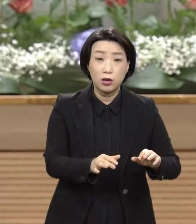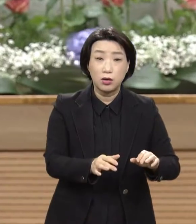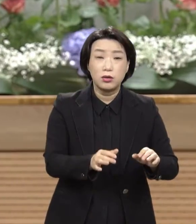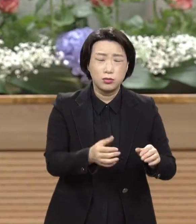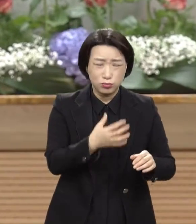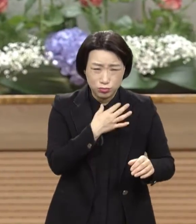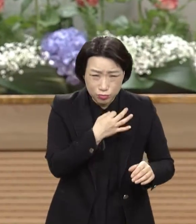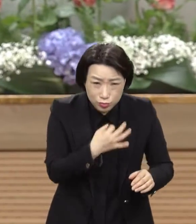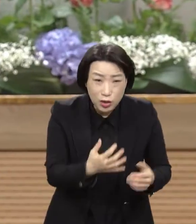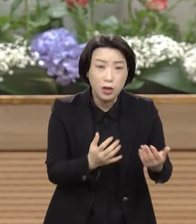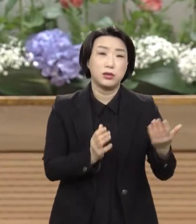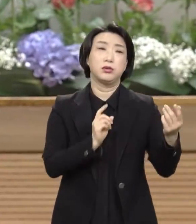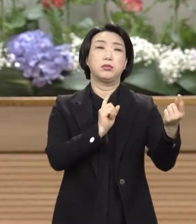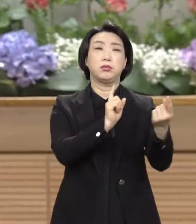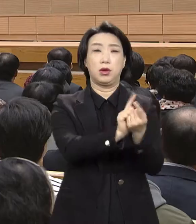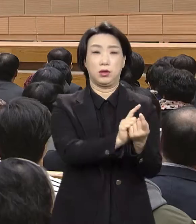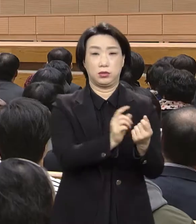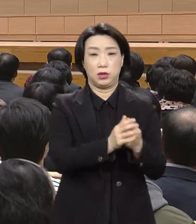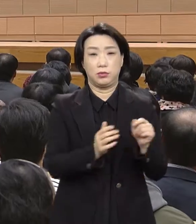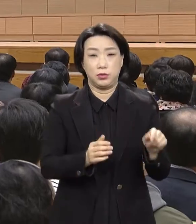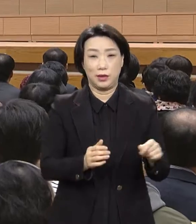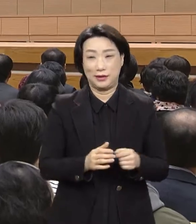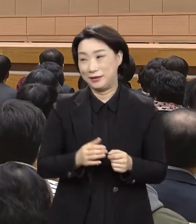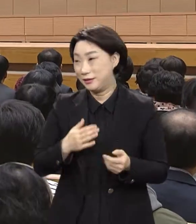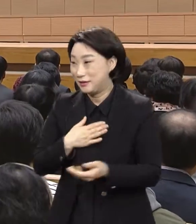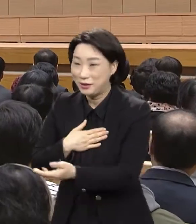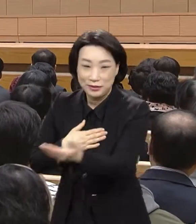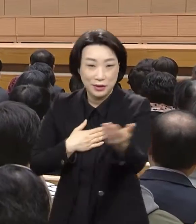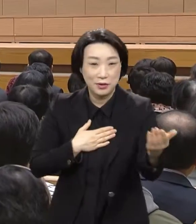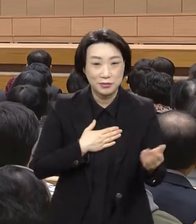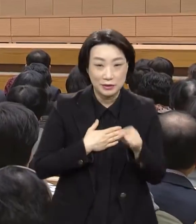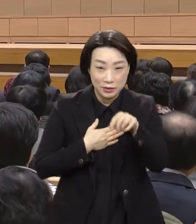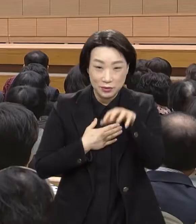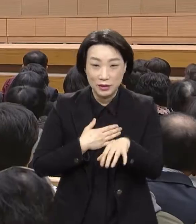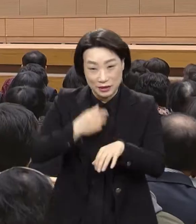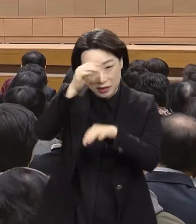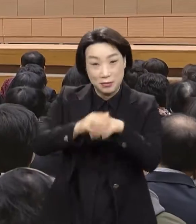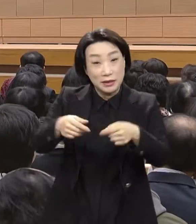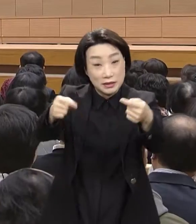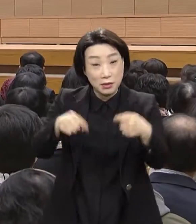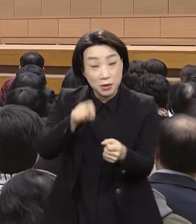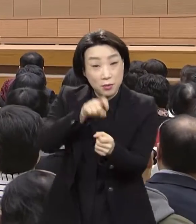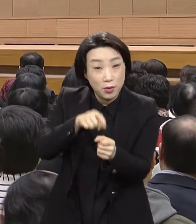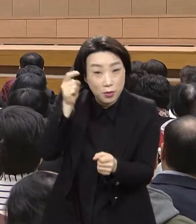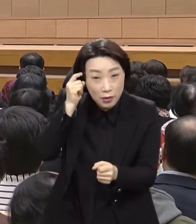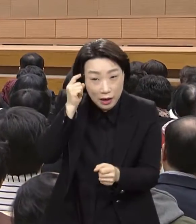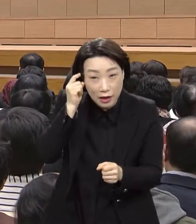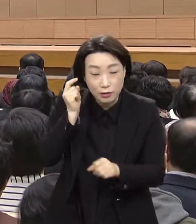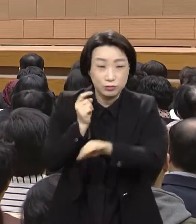불행한 일이 닥치기 때문에 그래서 여러분들도 여기 왜 왔느냐?